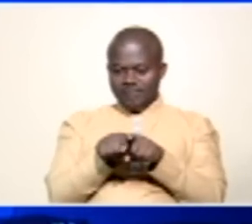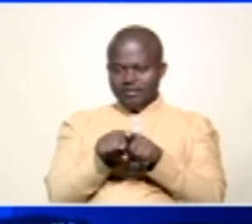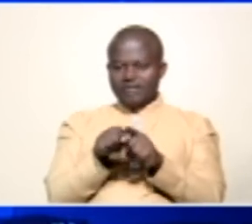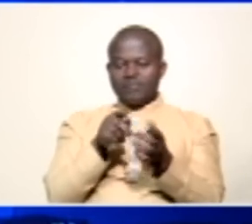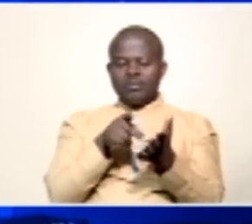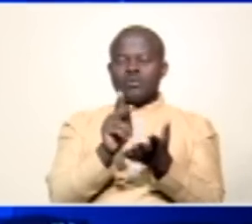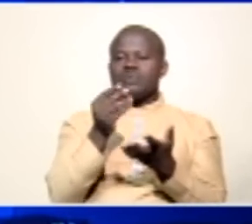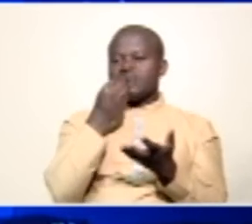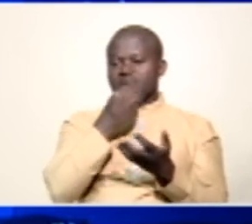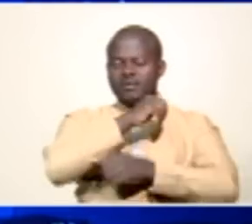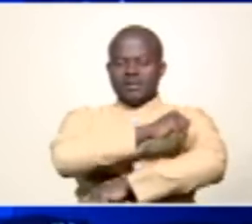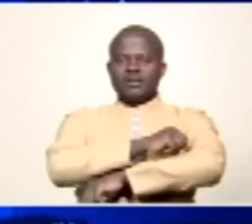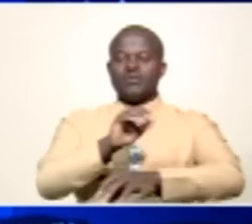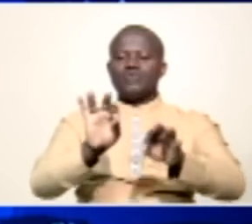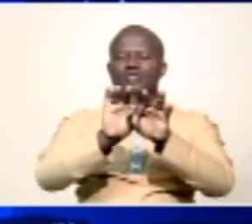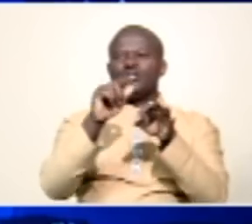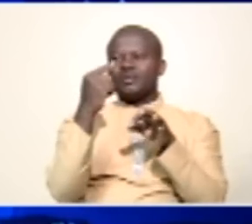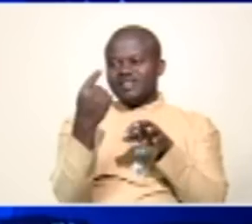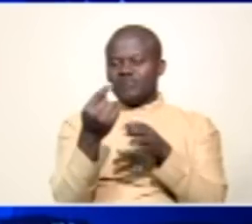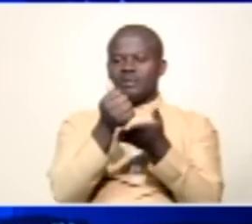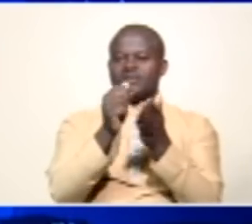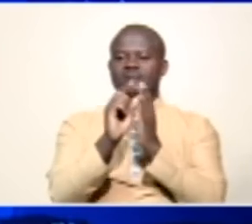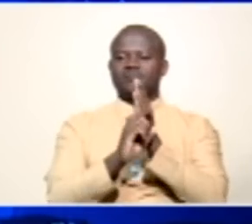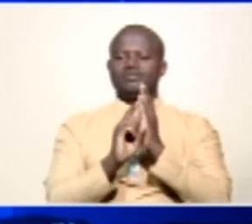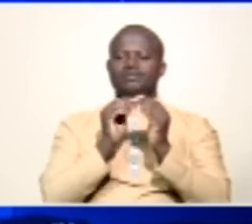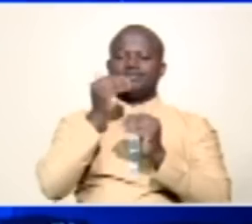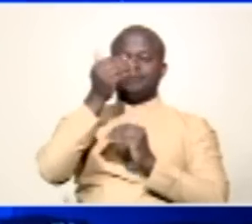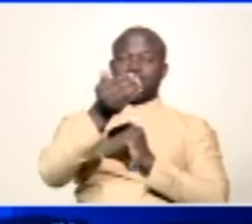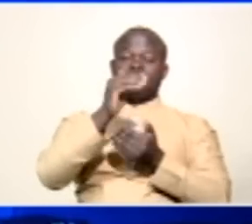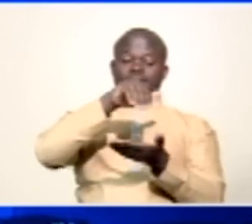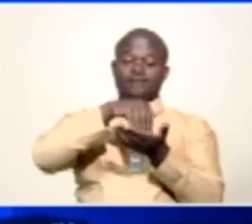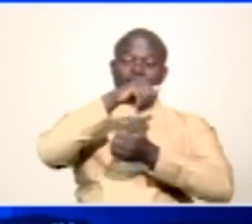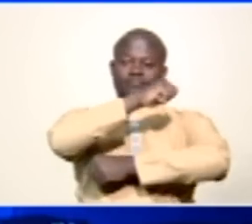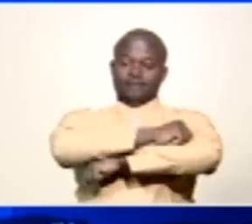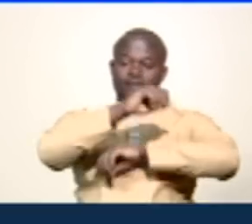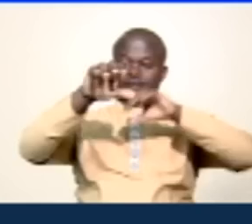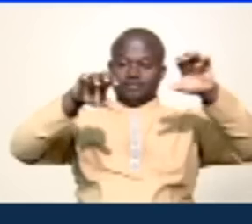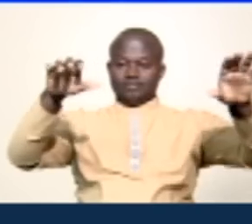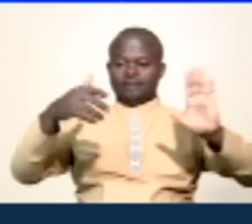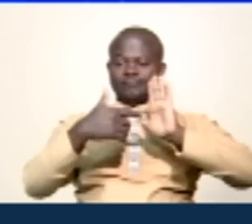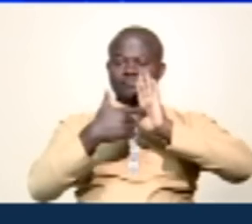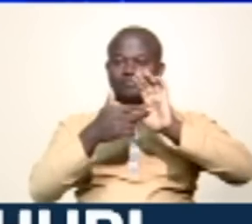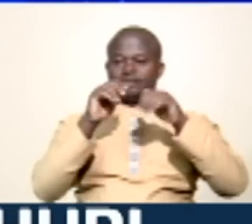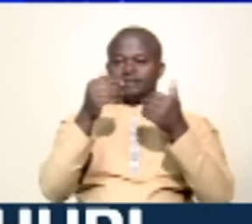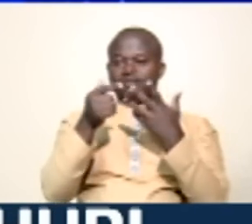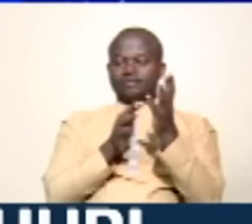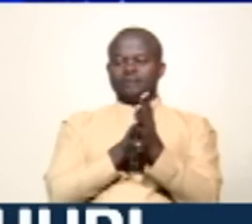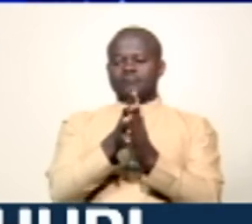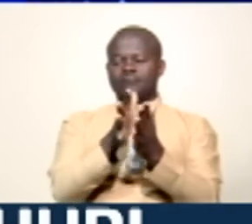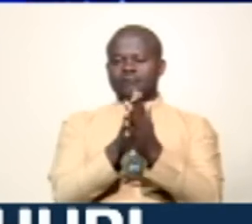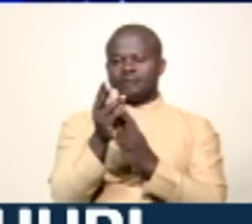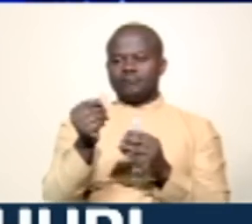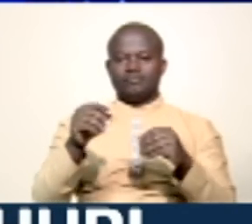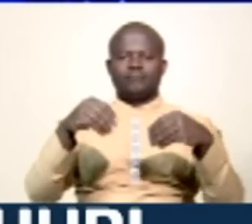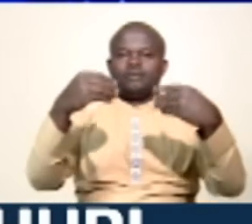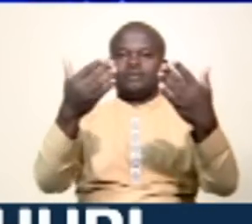by'abanyeshuri ku giciro kimwe babifashijwemo n'uturere. Ni nyuma y'aho hari bimwe mu bigo by'amashuri byagiye bigaragara ko hari ibisesagura amafaranga